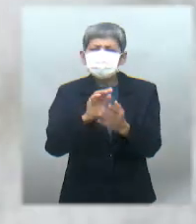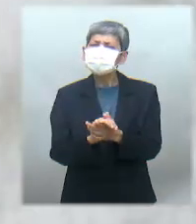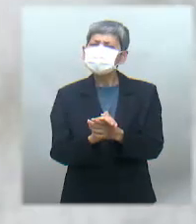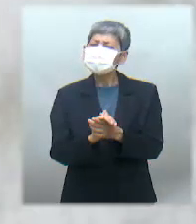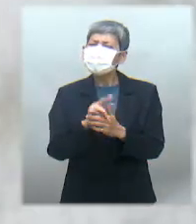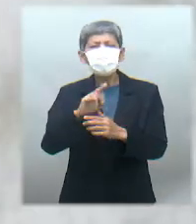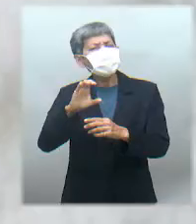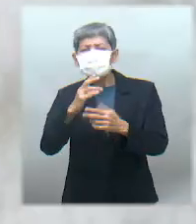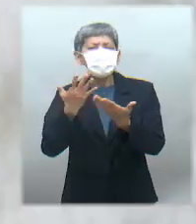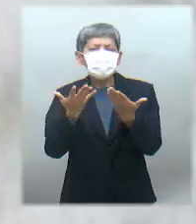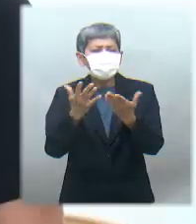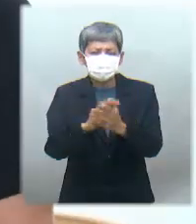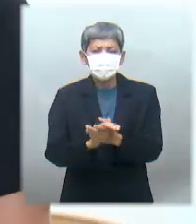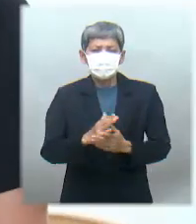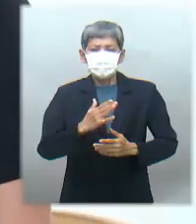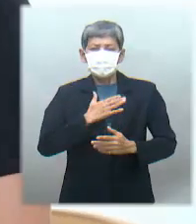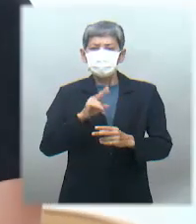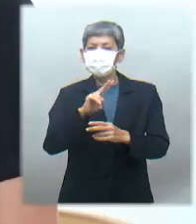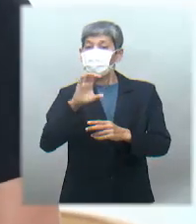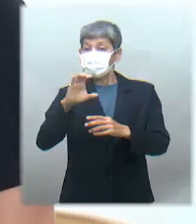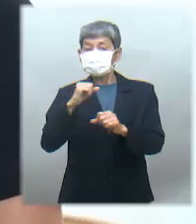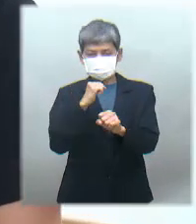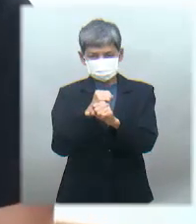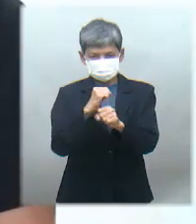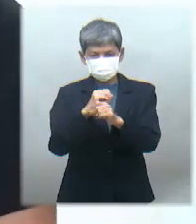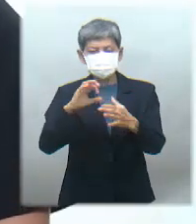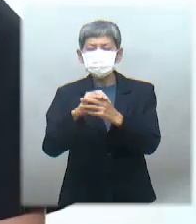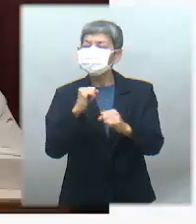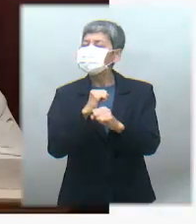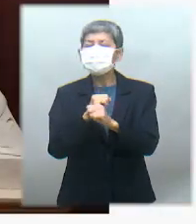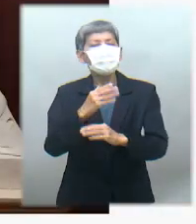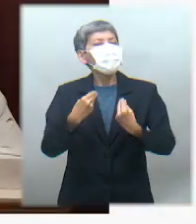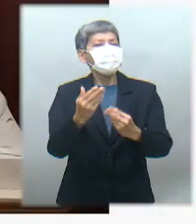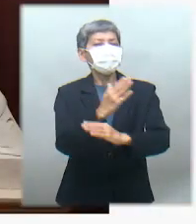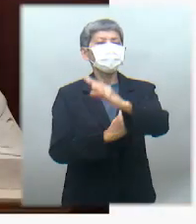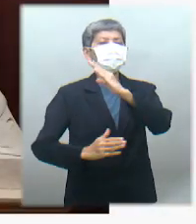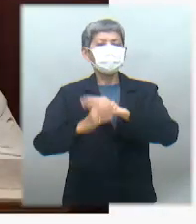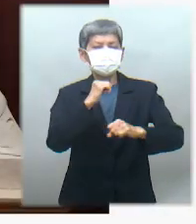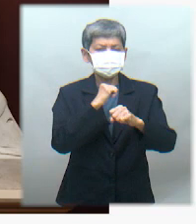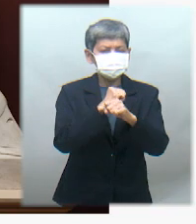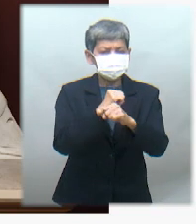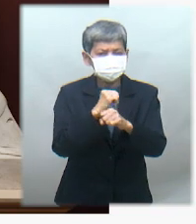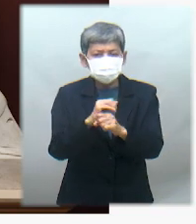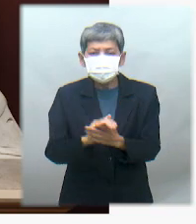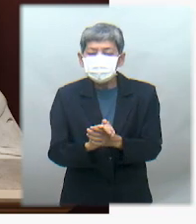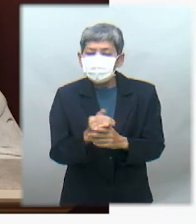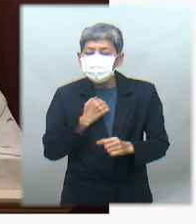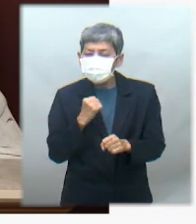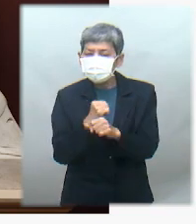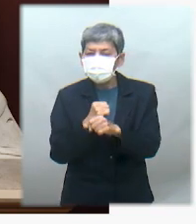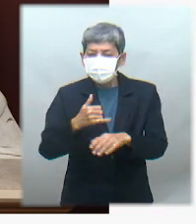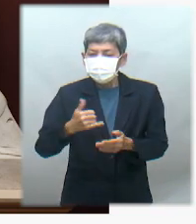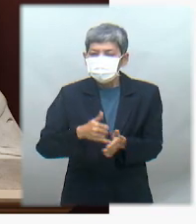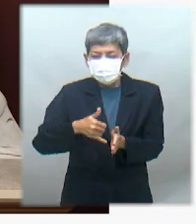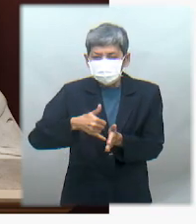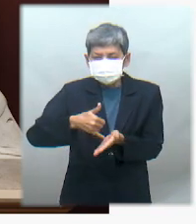มาจากไหนคะพิจูลVulcan เป็เทศที่ตกจากสวดีะพิการและเขาทำอุปกรณ์ชายที่ขึ้นไปให้